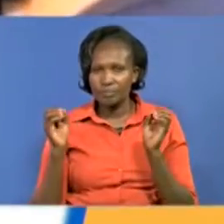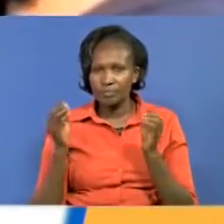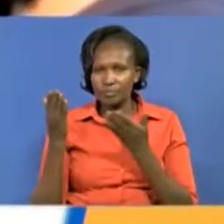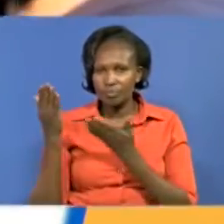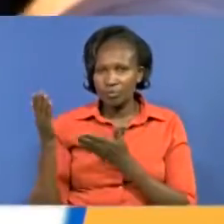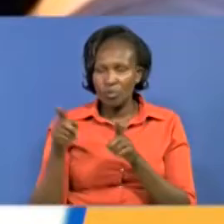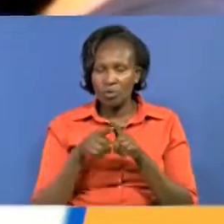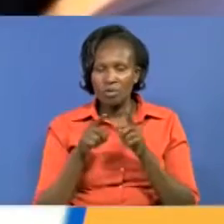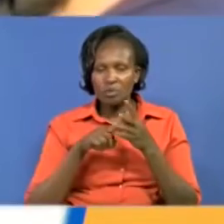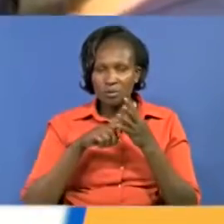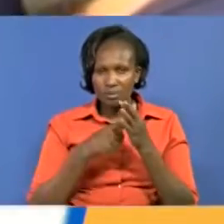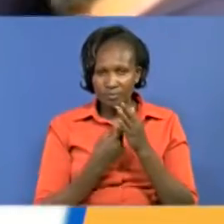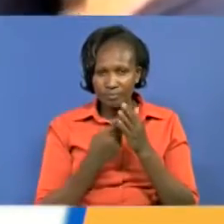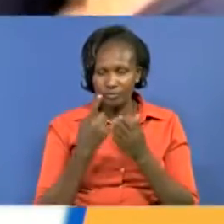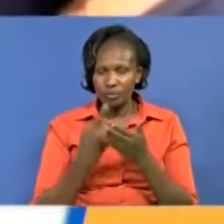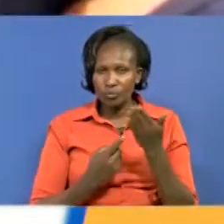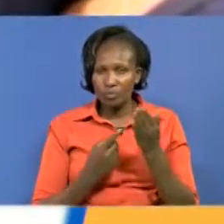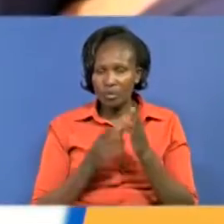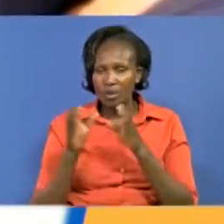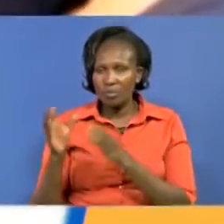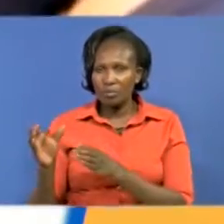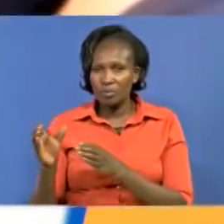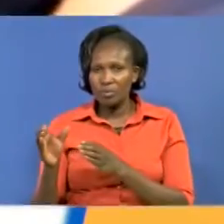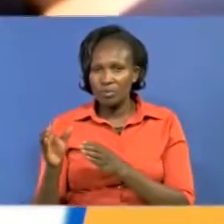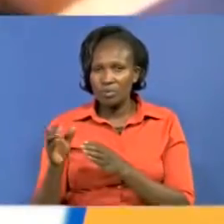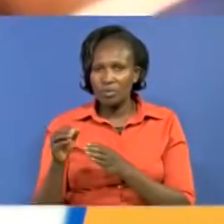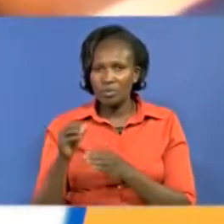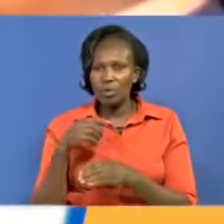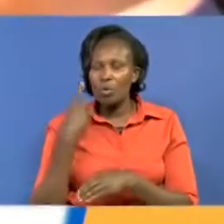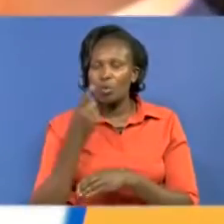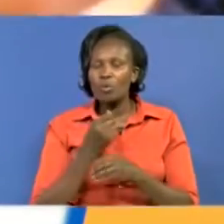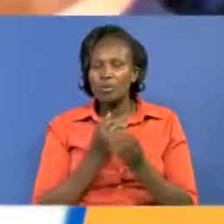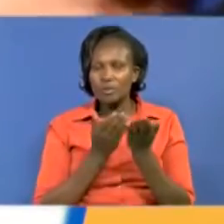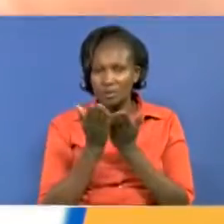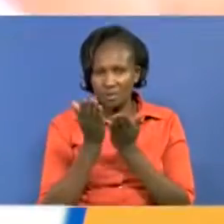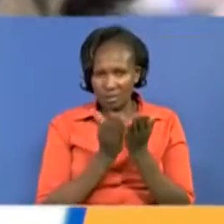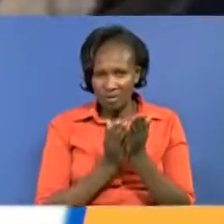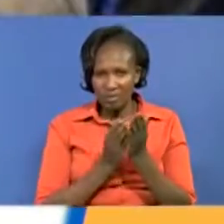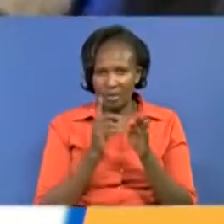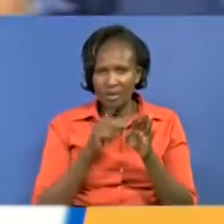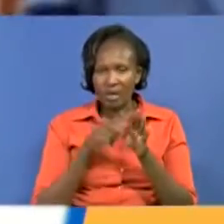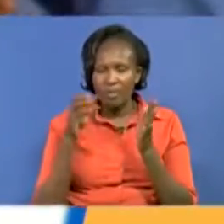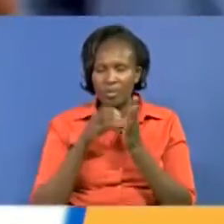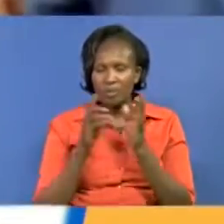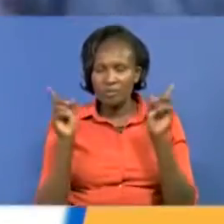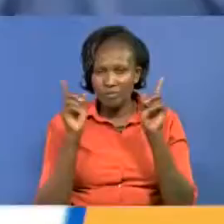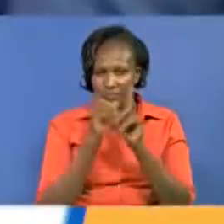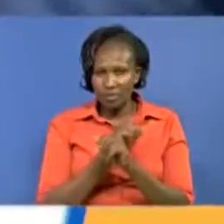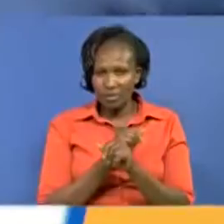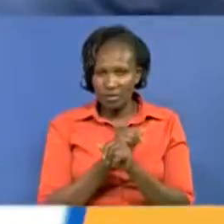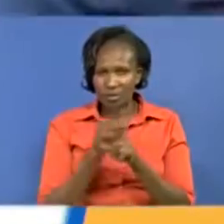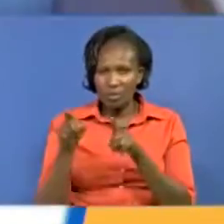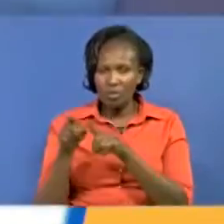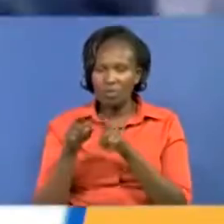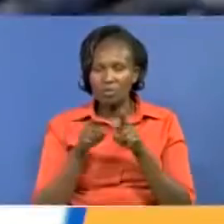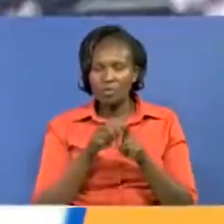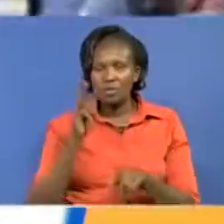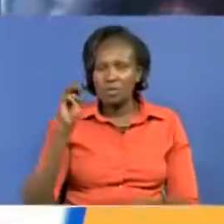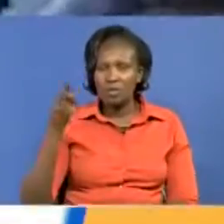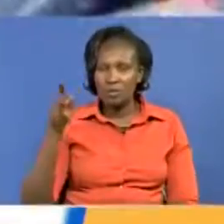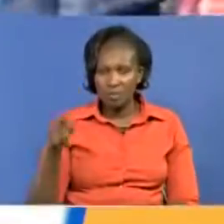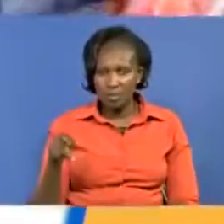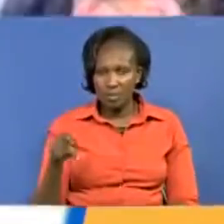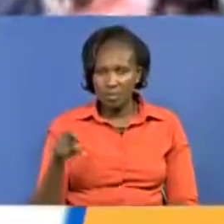aidha alizindua kaimu wa meneja wa kampuni hiyo watakao hudumu hadi kesi washukiwa itakapokamilika. Naye mbunge wa Soi Caleb